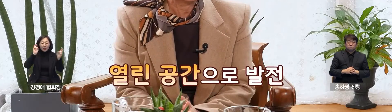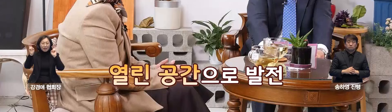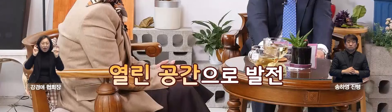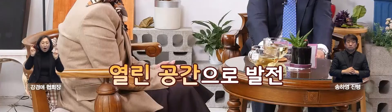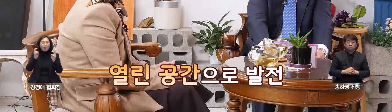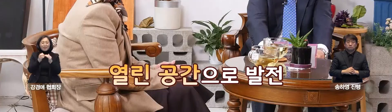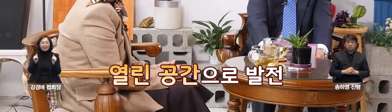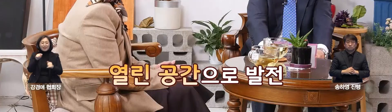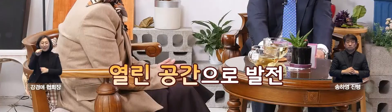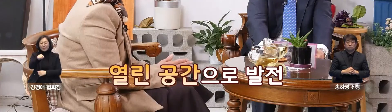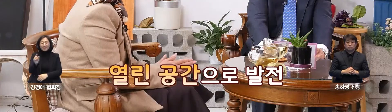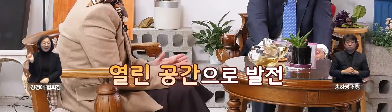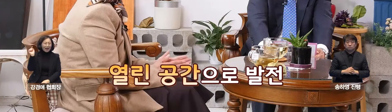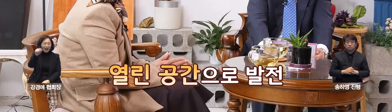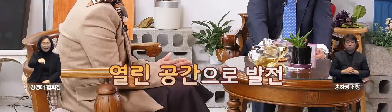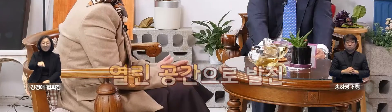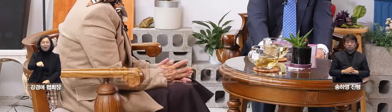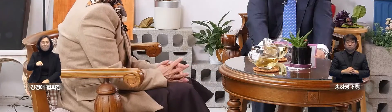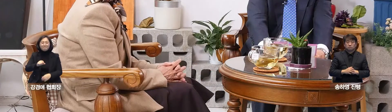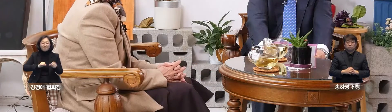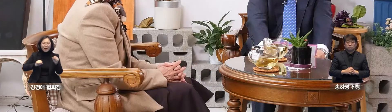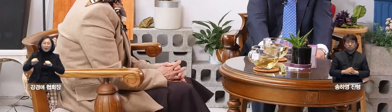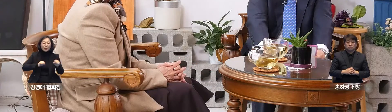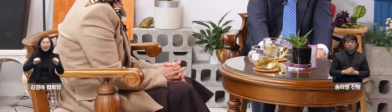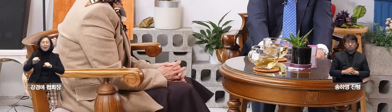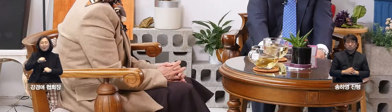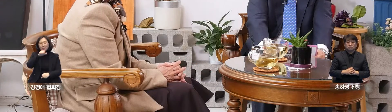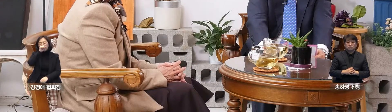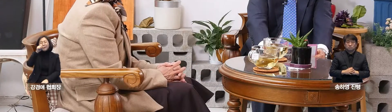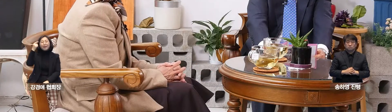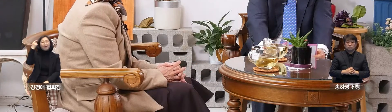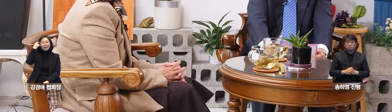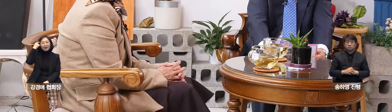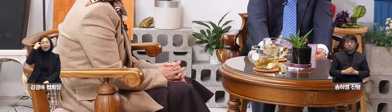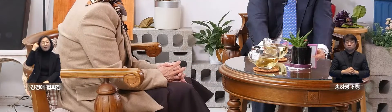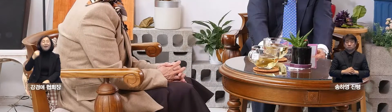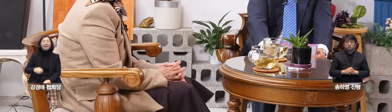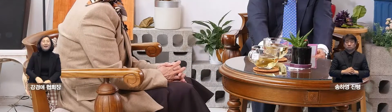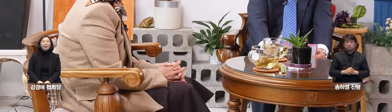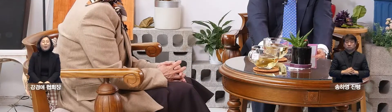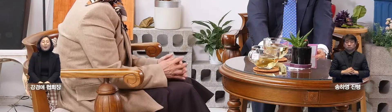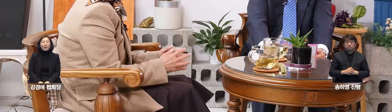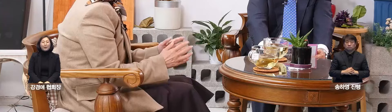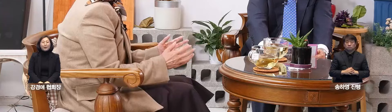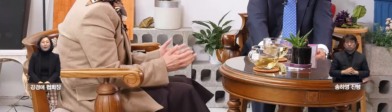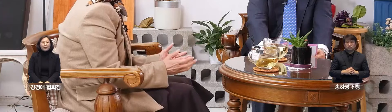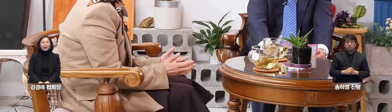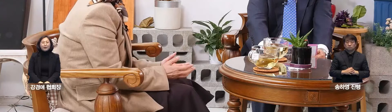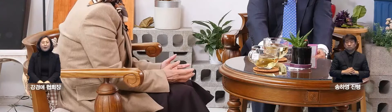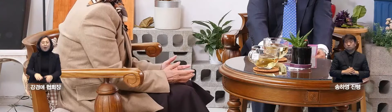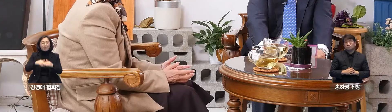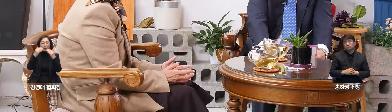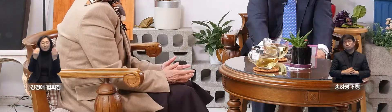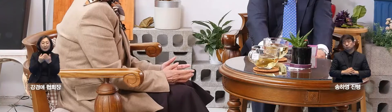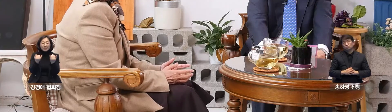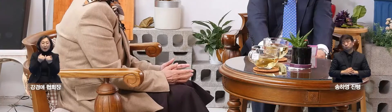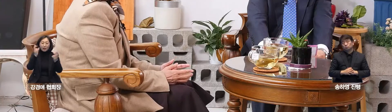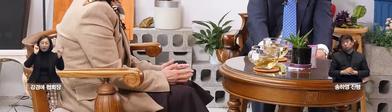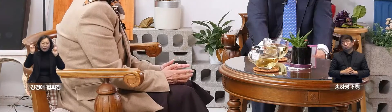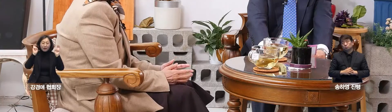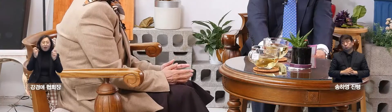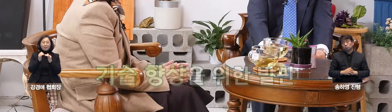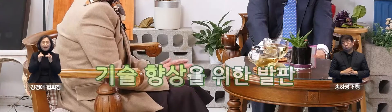가서 좀 움직였으면 좋겠다라는 생각도 갖고 있고 그다음에 모든 여성 기업인들이 조금